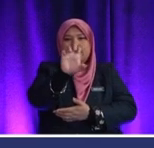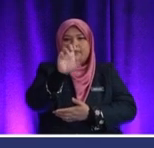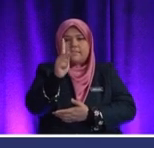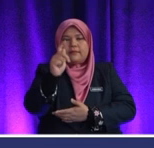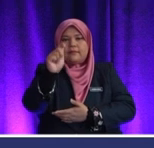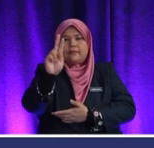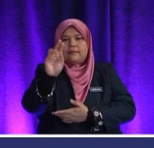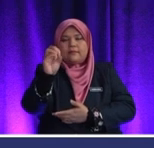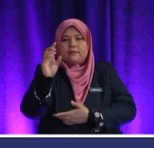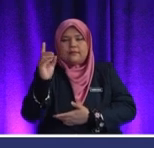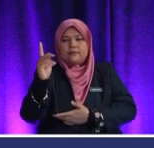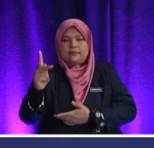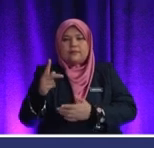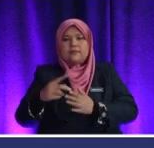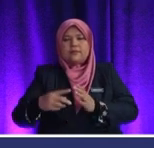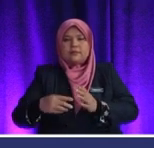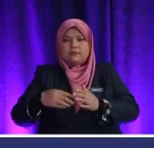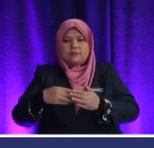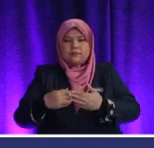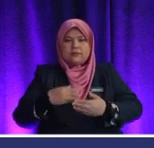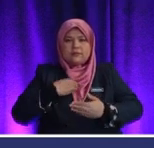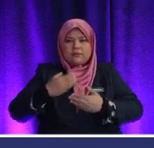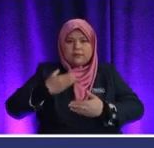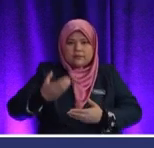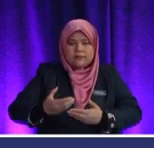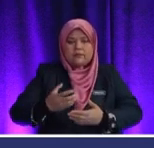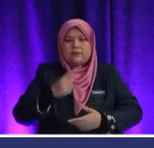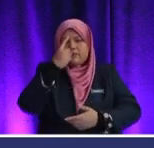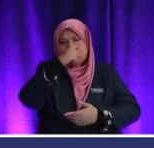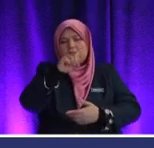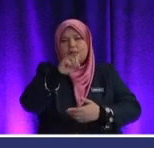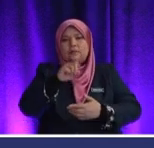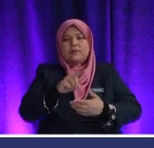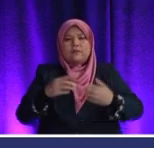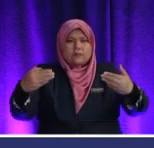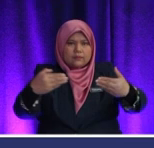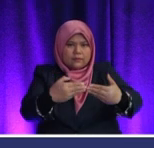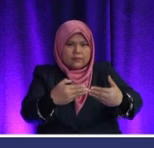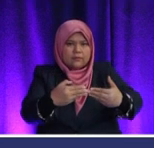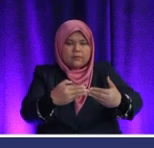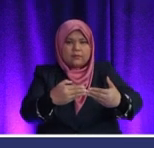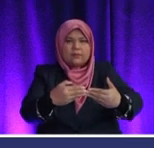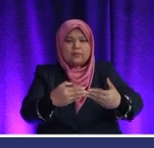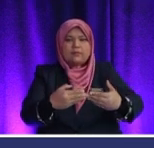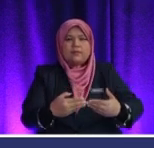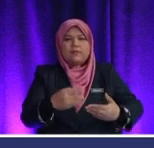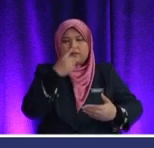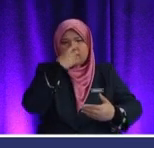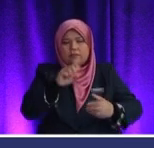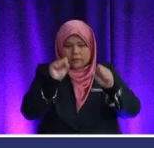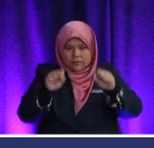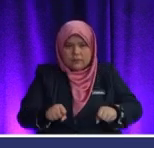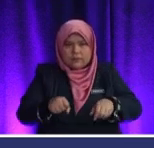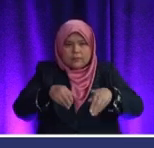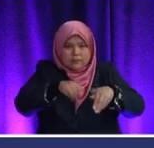kontak teillet trik yang disambungkan kepada bete ataupun sumber listrik untuk membolehkan arus